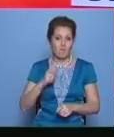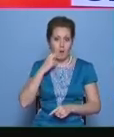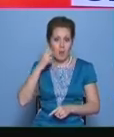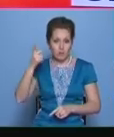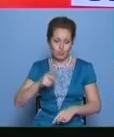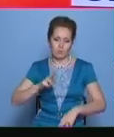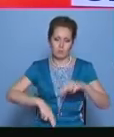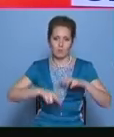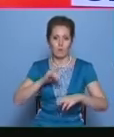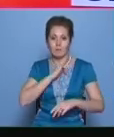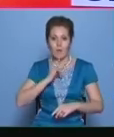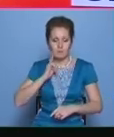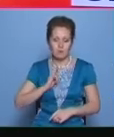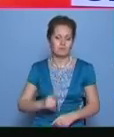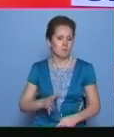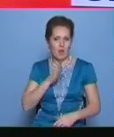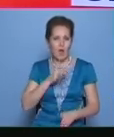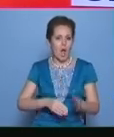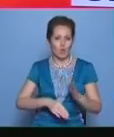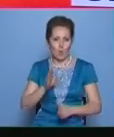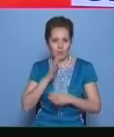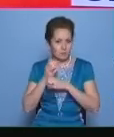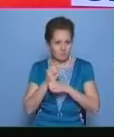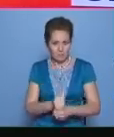сроки, и это стало событием для всего поселка.